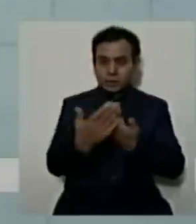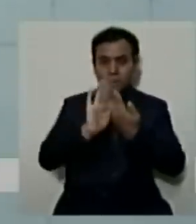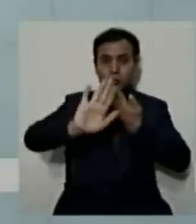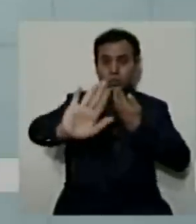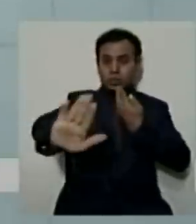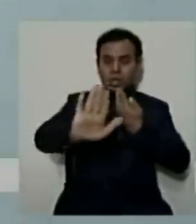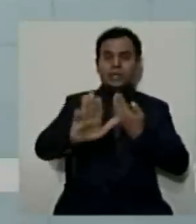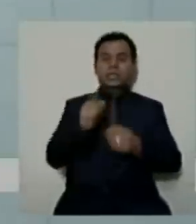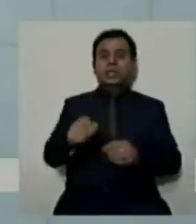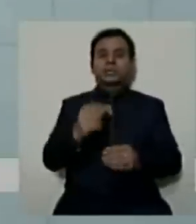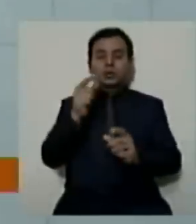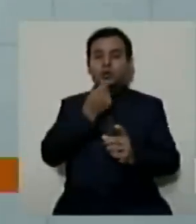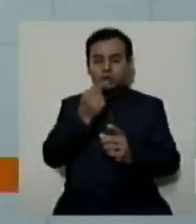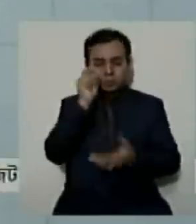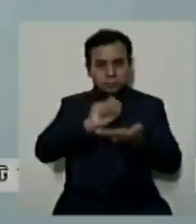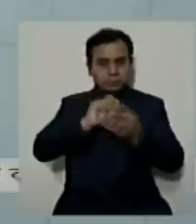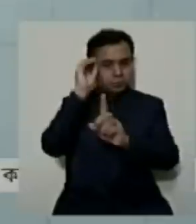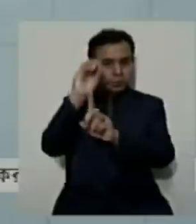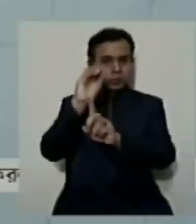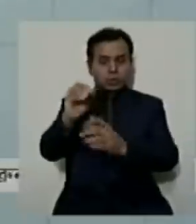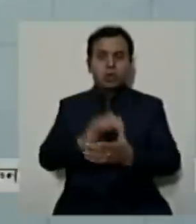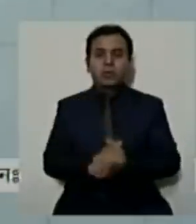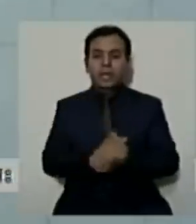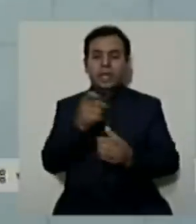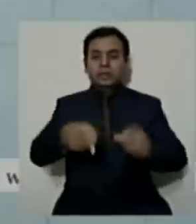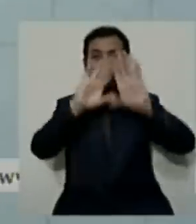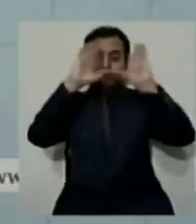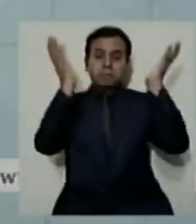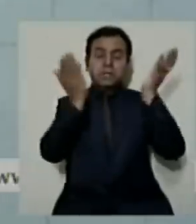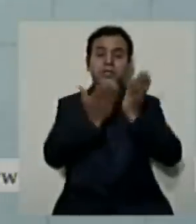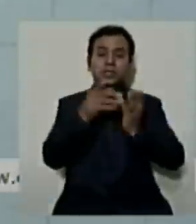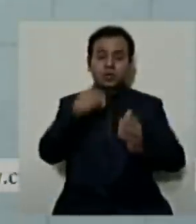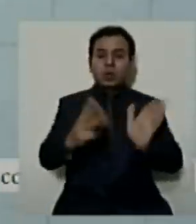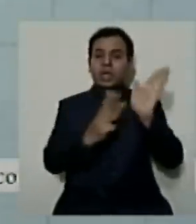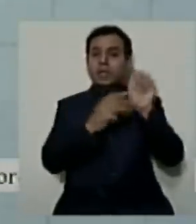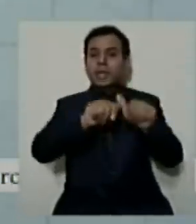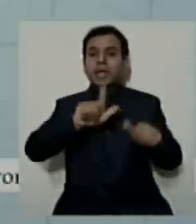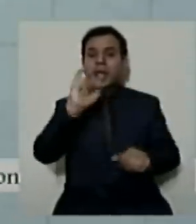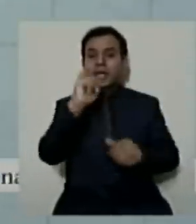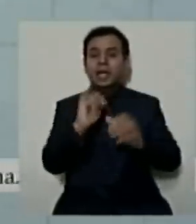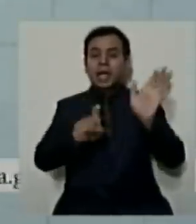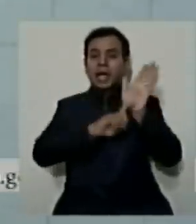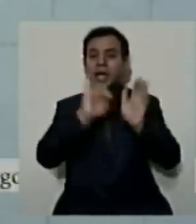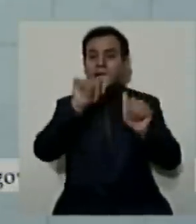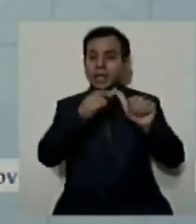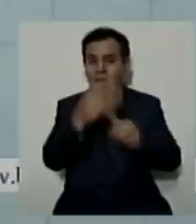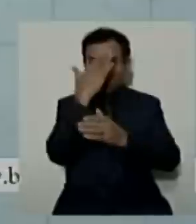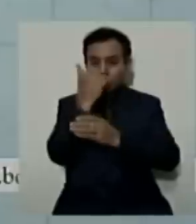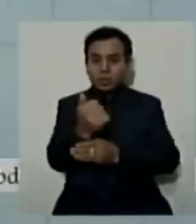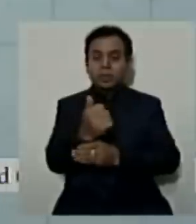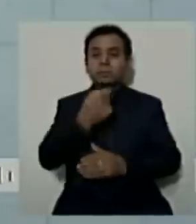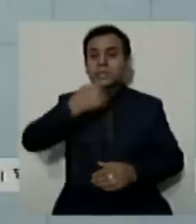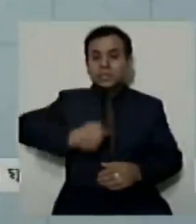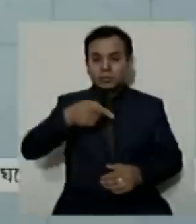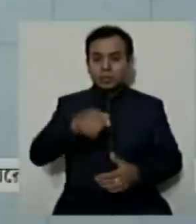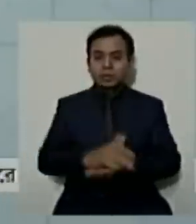দিবসের এই প্রতিপাদ্যকে সামনে রেখে যার যার অবস্থান থেকে 2030 সালের মধ্যে ম্যালেরিয়া মুক্ত বাংলাদেশ গড়ার